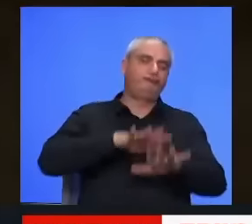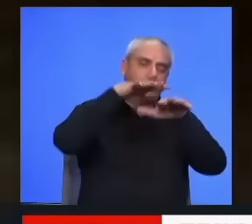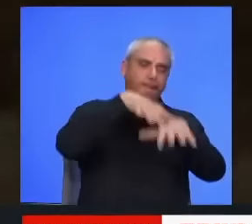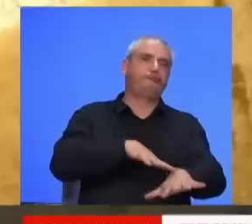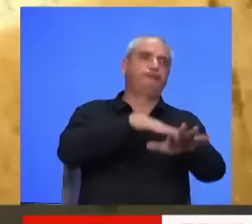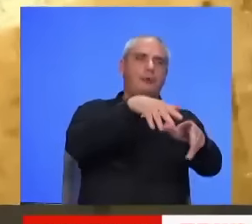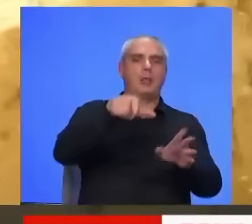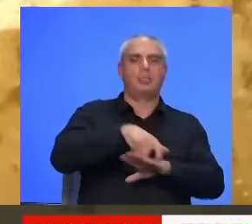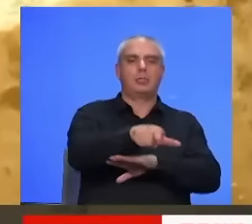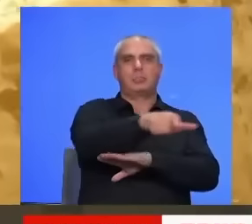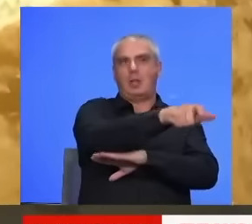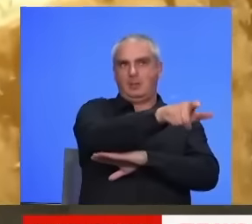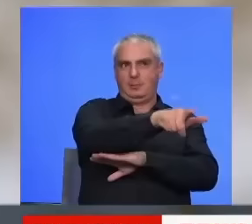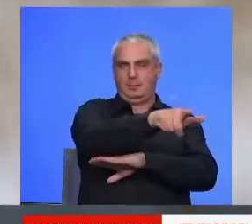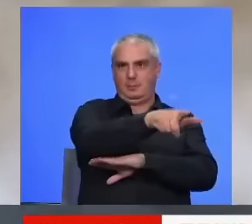אשלים.